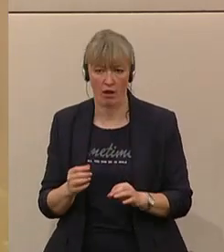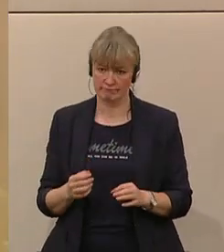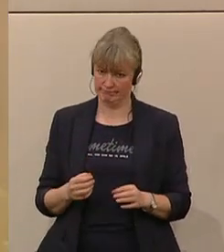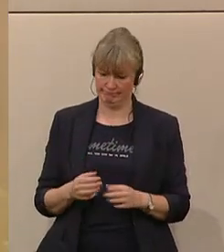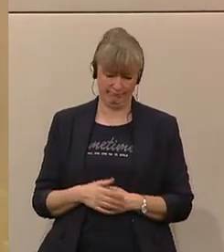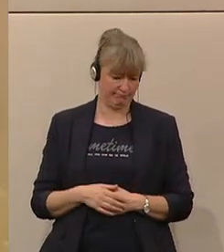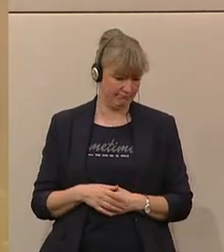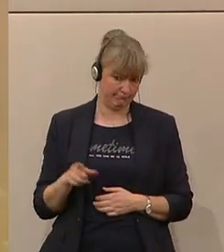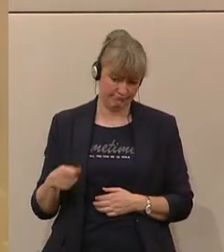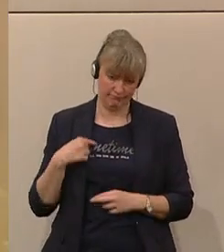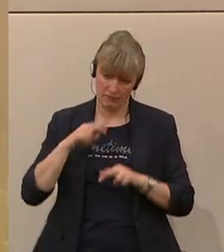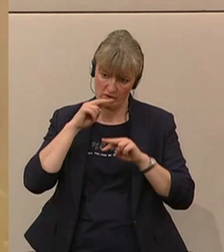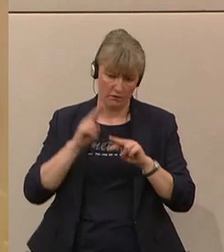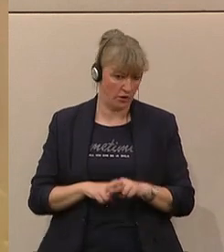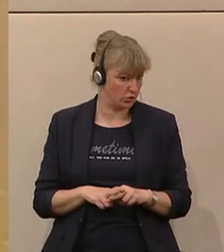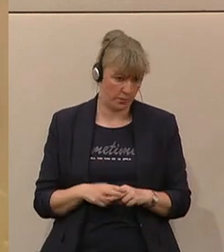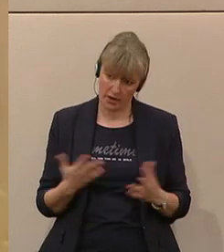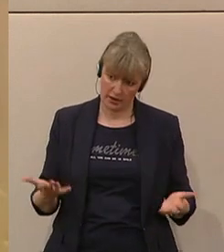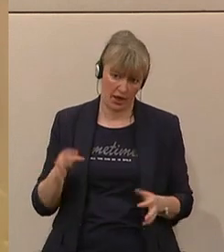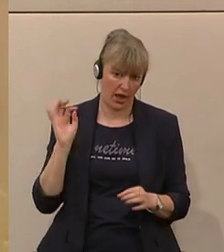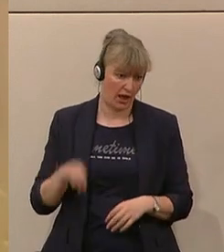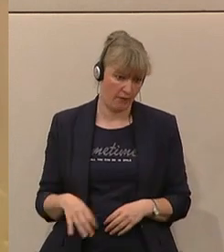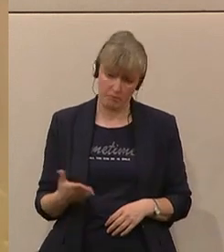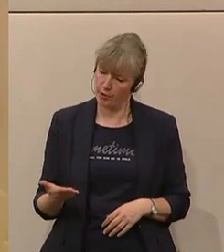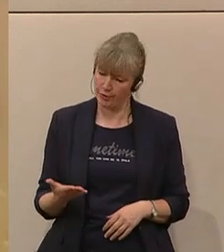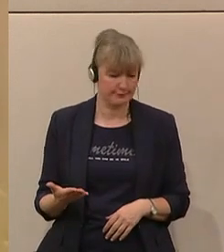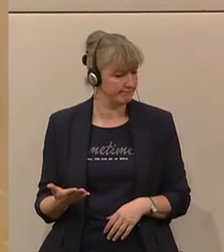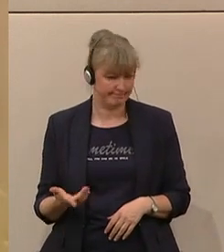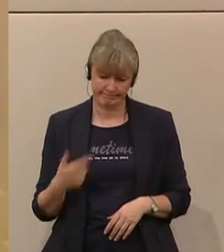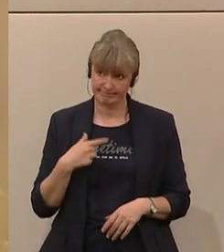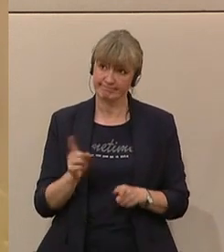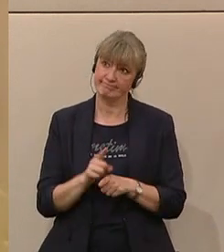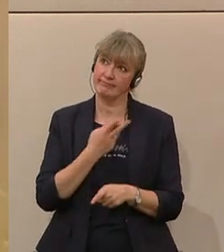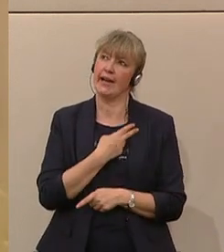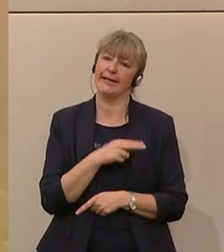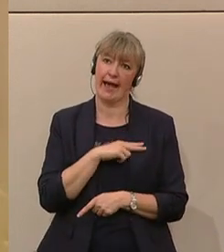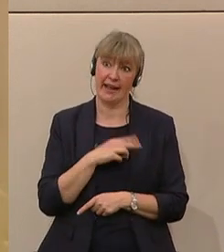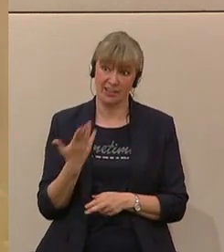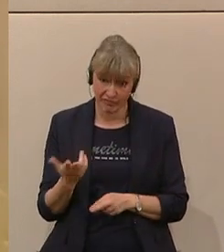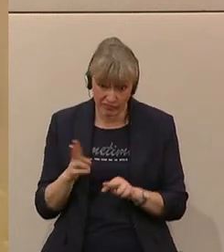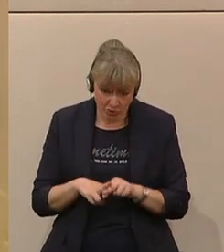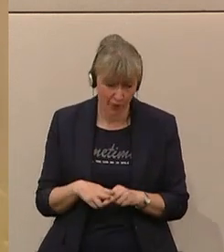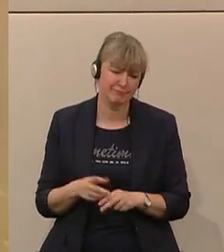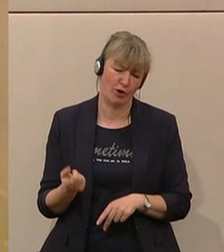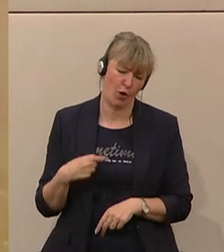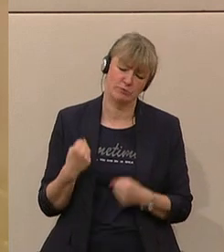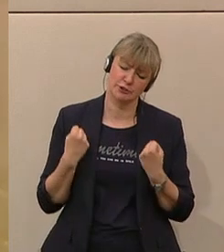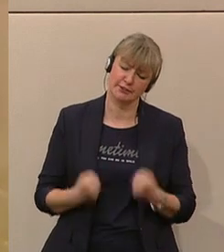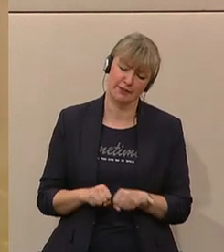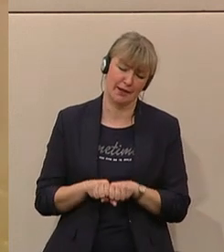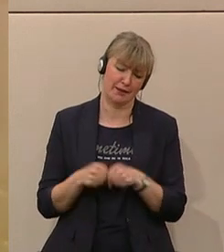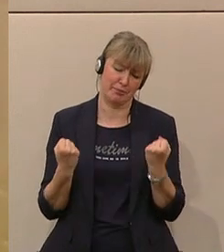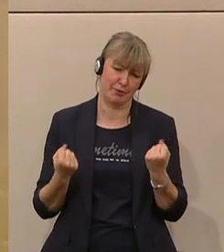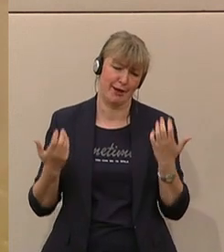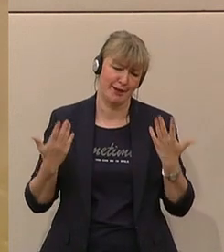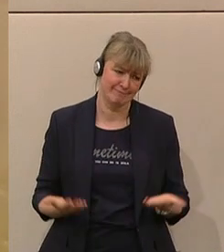ein Versprechen der Freiheitlichen Partei, ist die Garantie, dass dieses Versprechen gebrochen wird. Und das